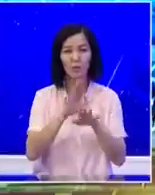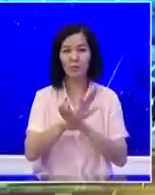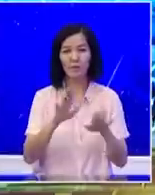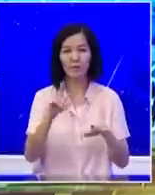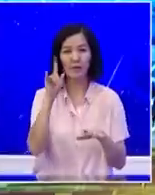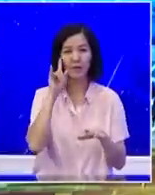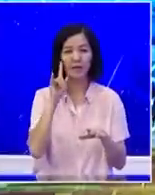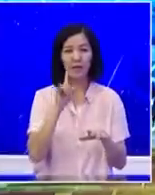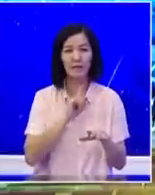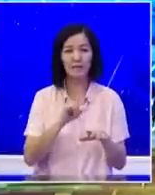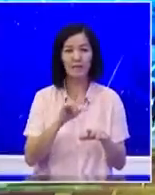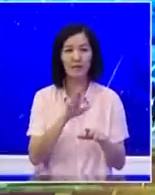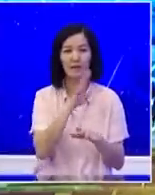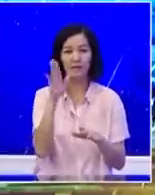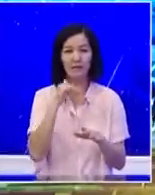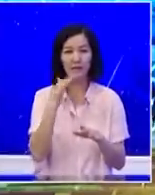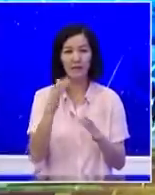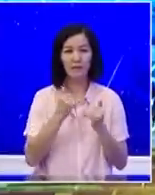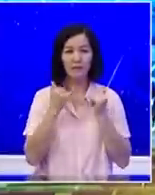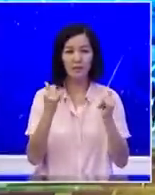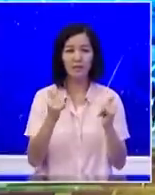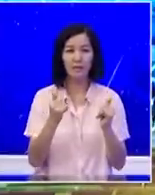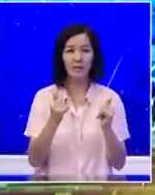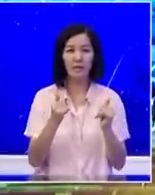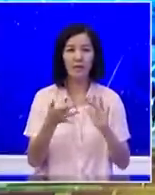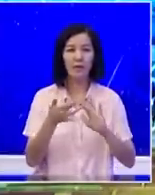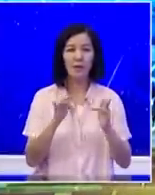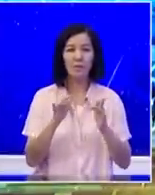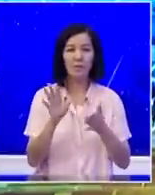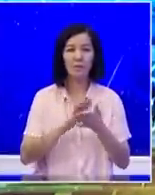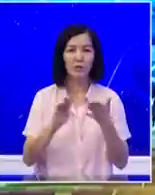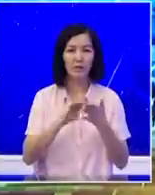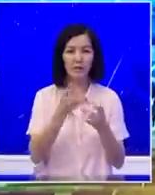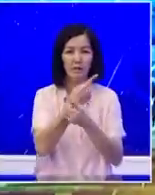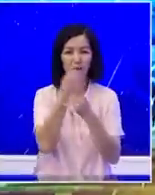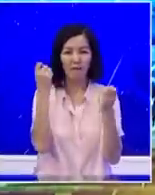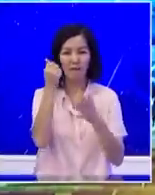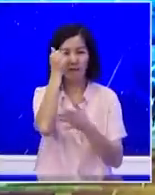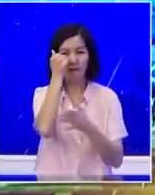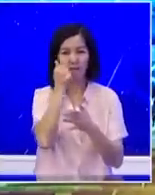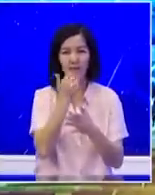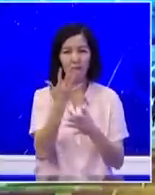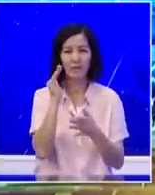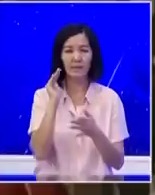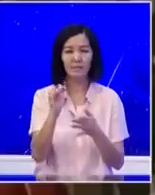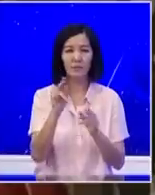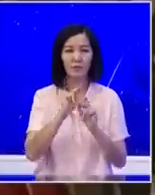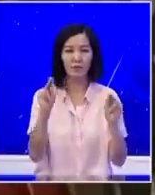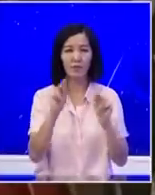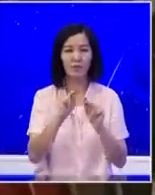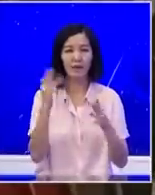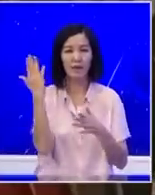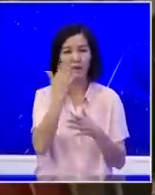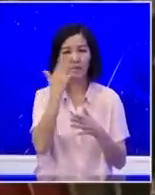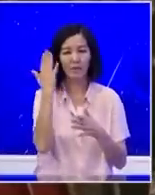қазақтық ата-аналар ұстаздарға деген жылы лебіздерін әлеуметтік желімен білдірді. Олар алғыстарын аудандағы 5000-нан аса ұстазға